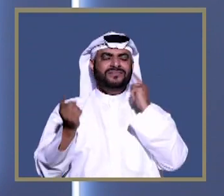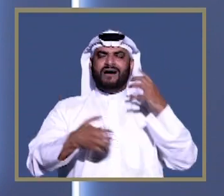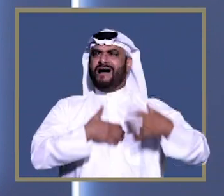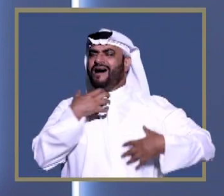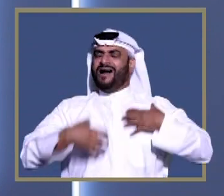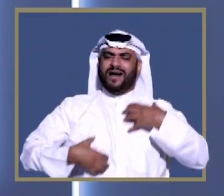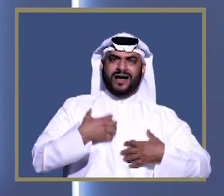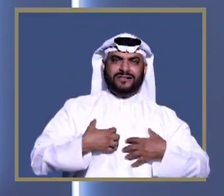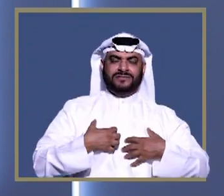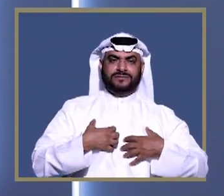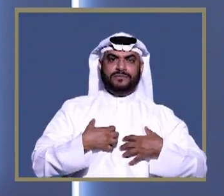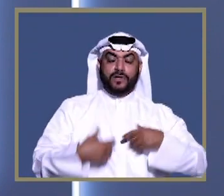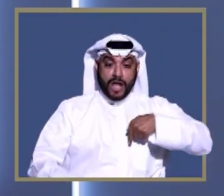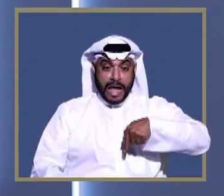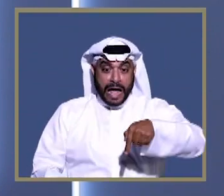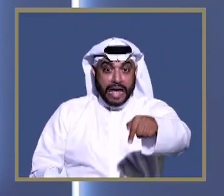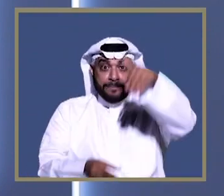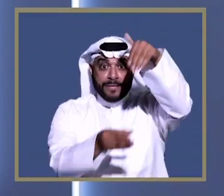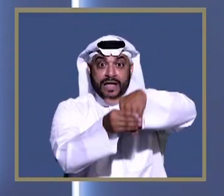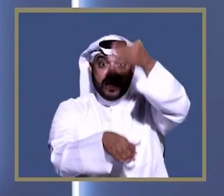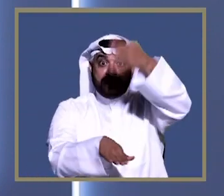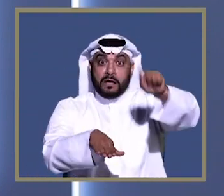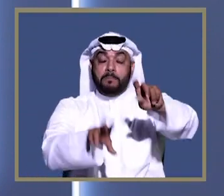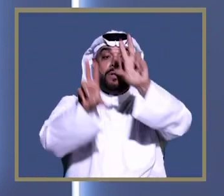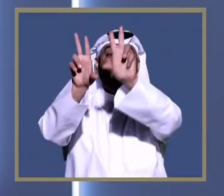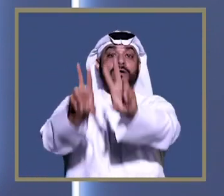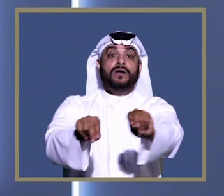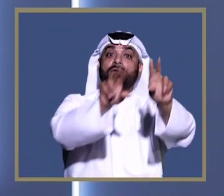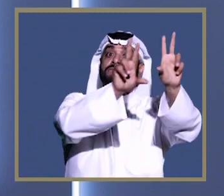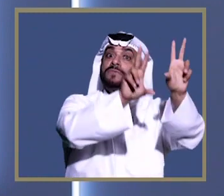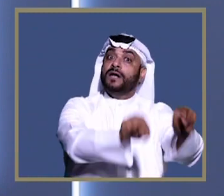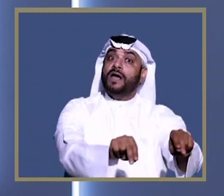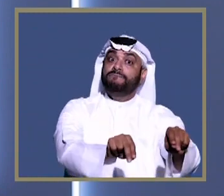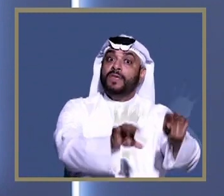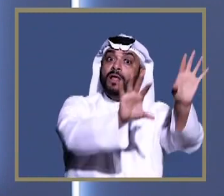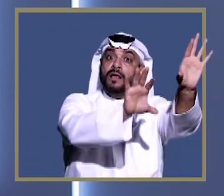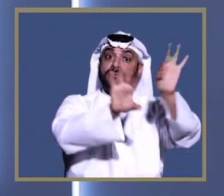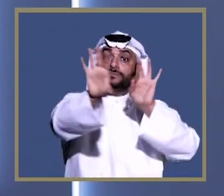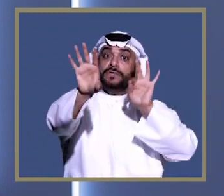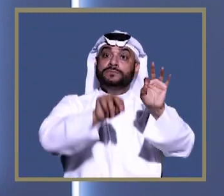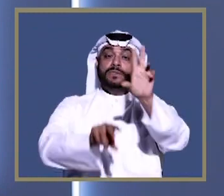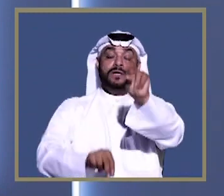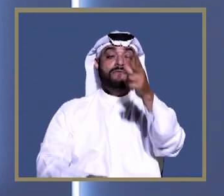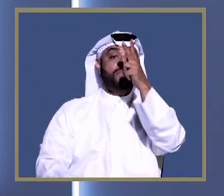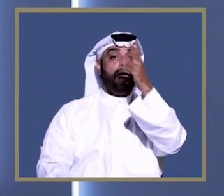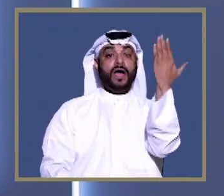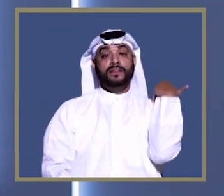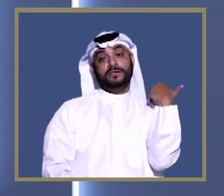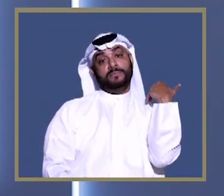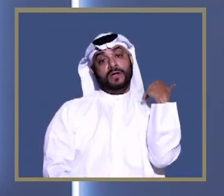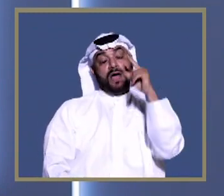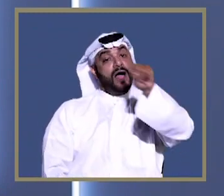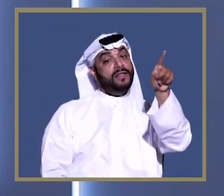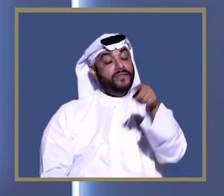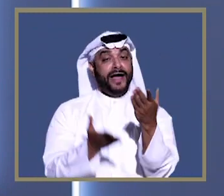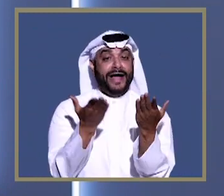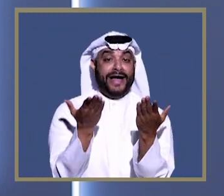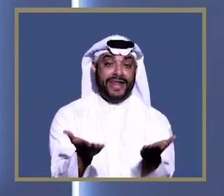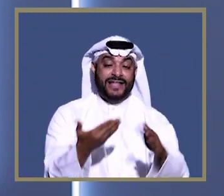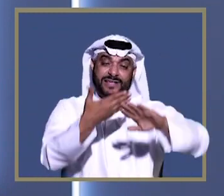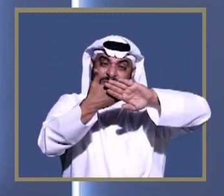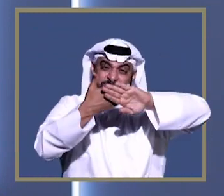بس يوم الانتخابات يرجع على بعض خلينا نقول الاختيارات الغير